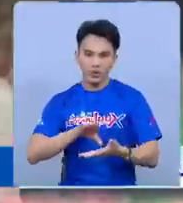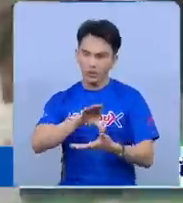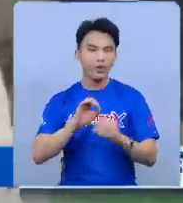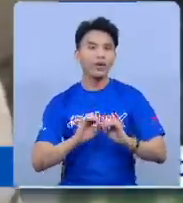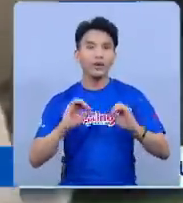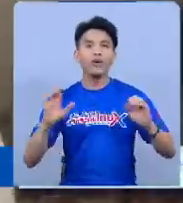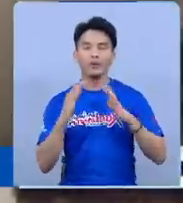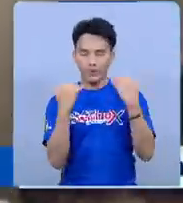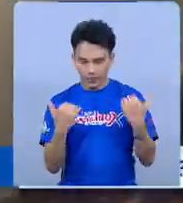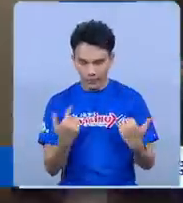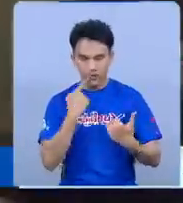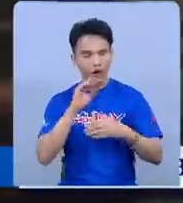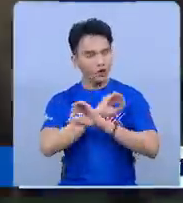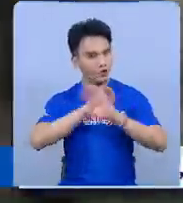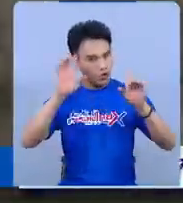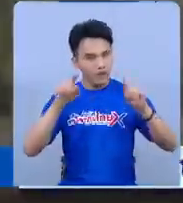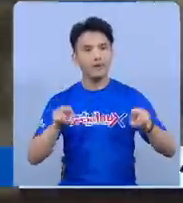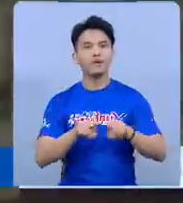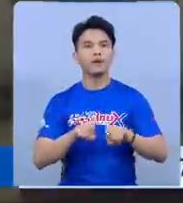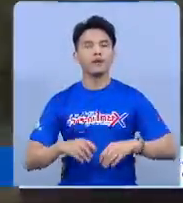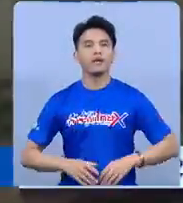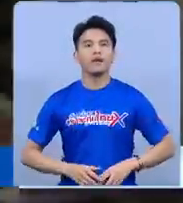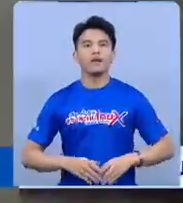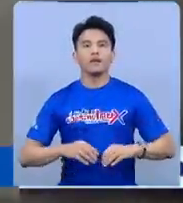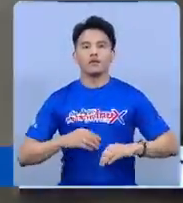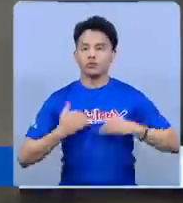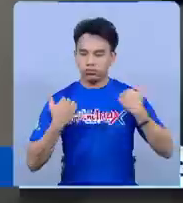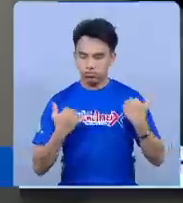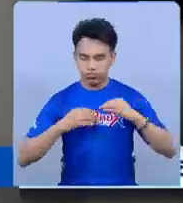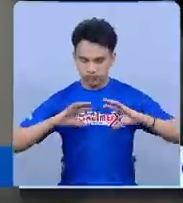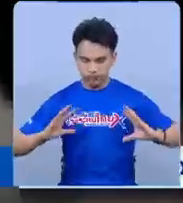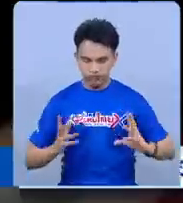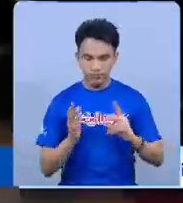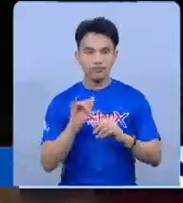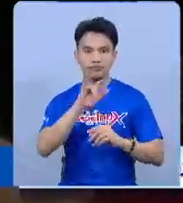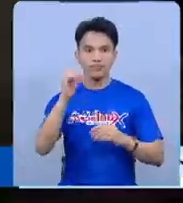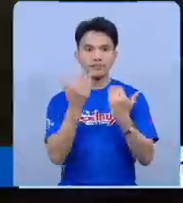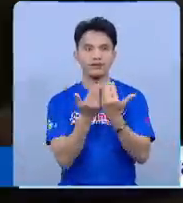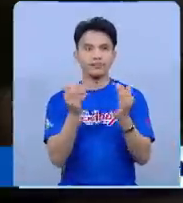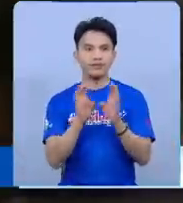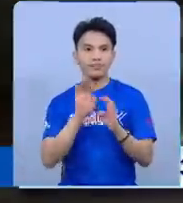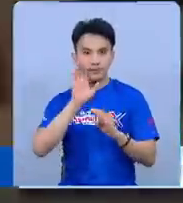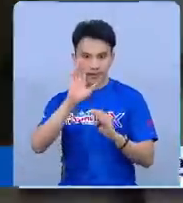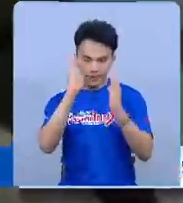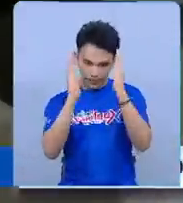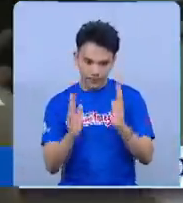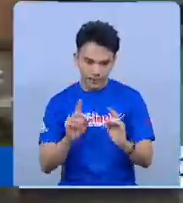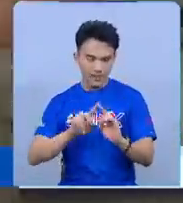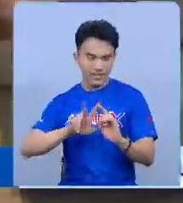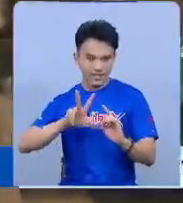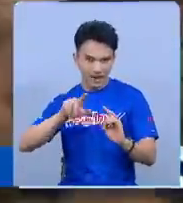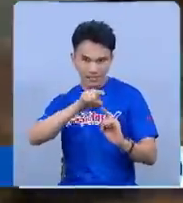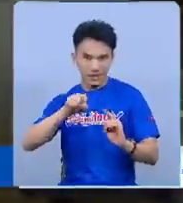ก็พิพากษายกฟ้องเช่นเดียวกันทันทีที่สิ้นสุดคำพิพากษาค่ะญาติแล้วก็ครอบครัวของจำเลยที่3ถึง9เนี่ยฮ